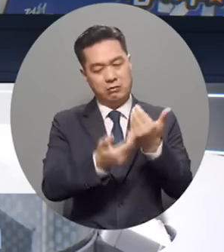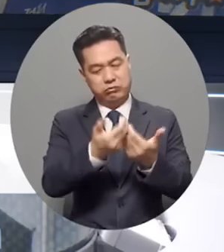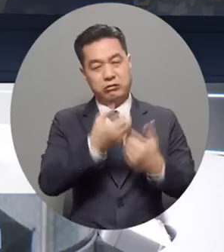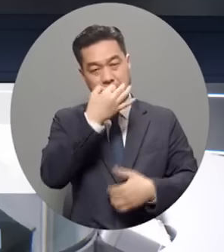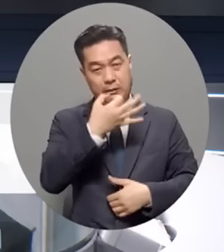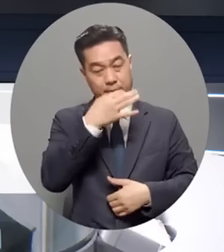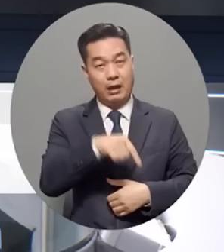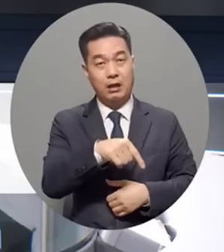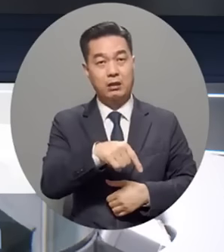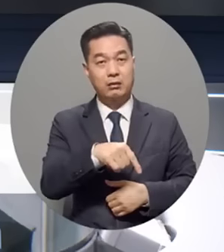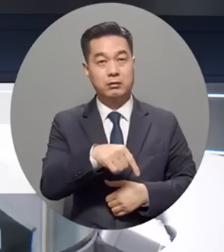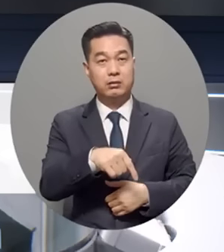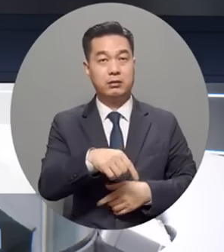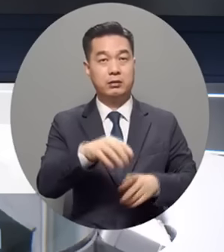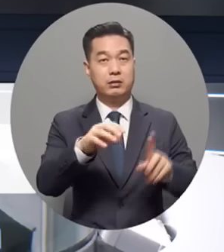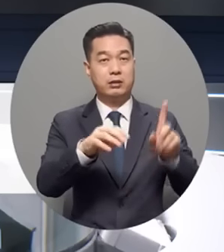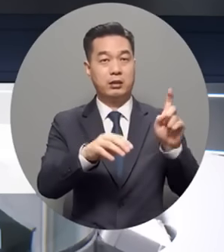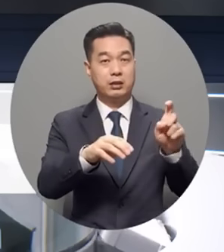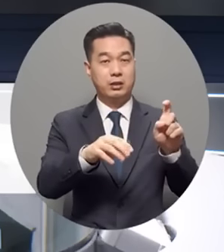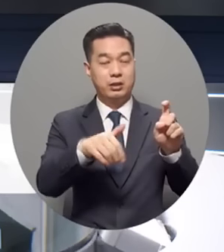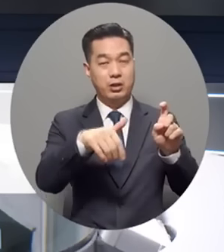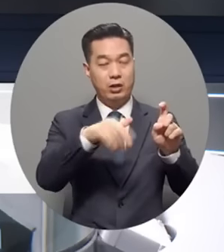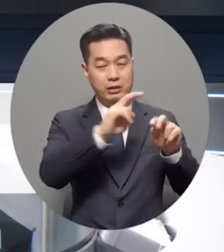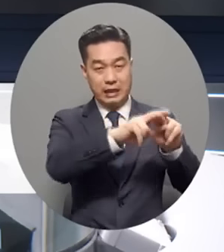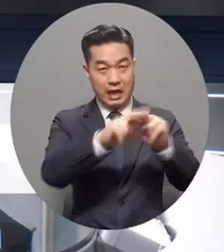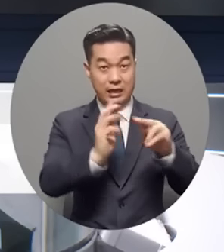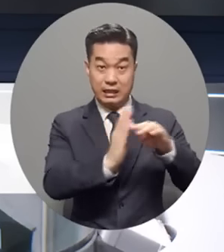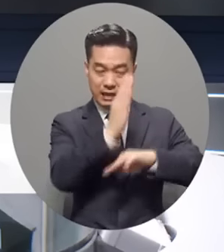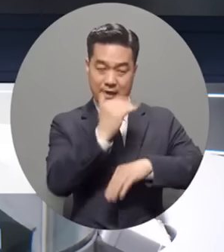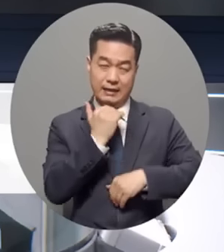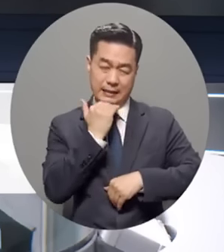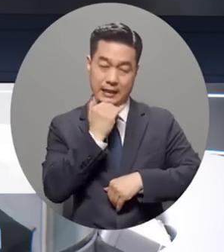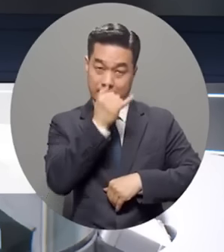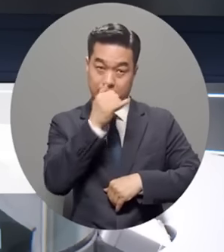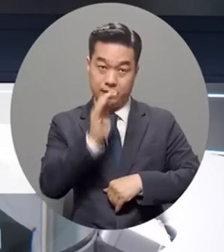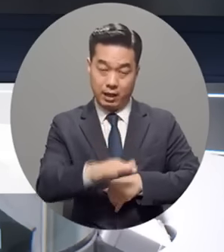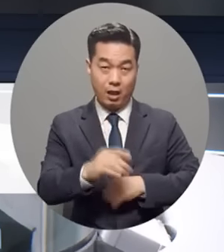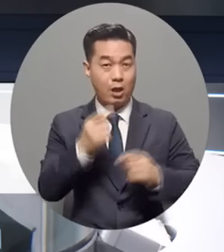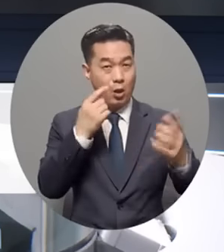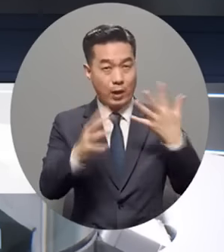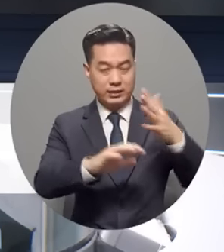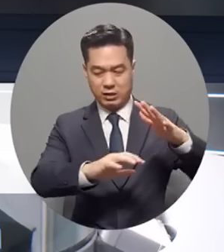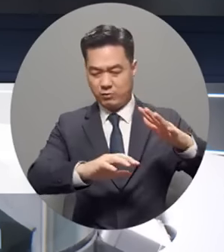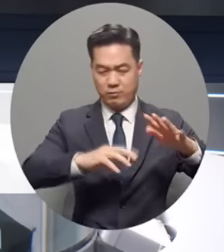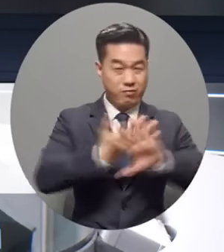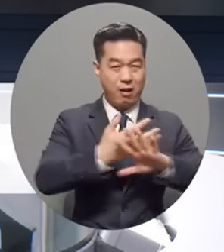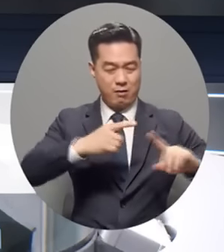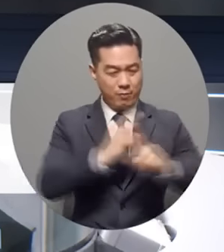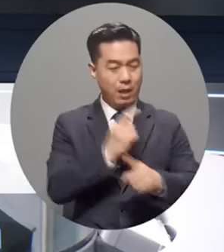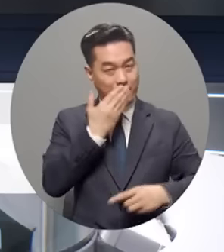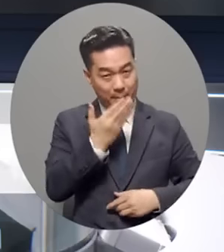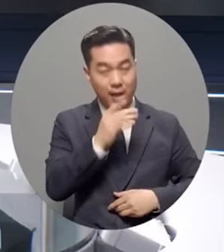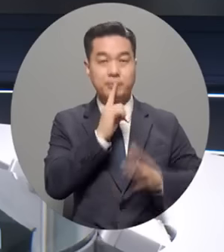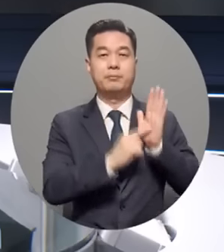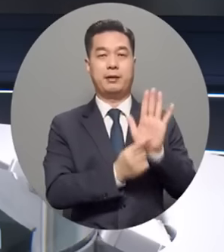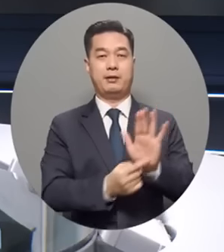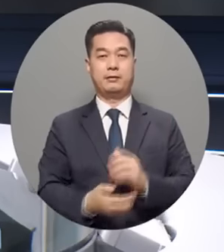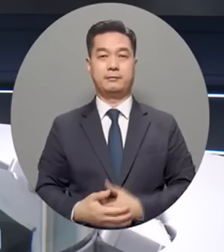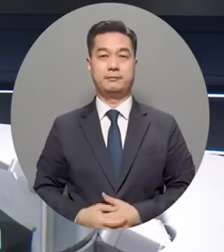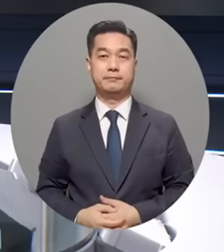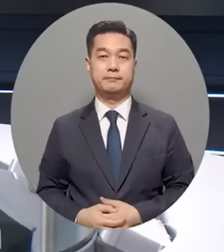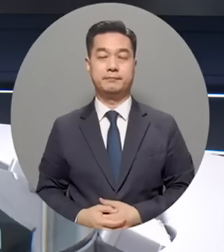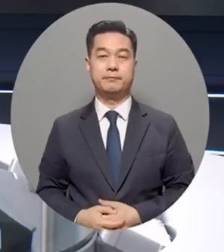지역에서 두 자릿수 의석을 목표로 하고 있는데 이재명 대표는 확실히 뒤집어질 것 같다고 말했습니다. 신준병